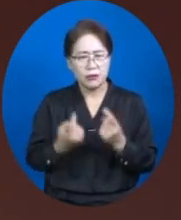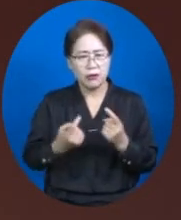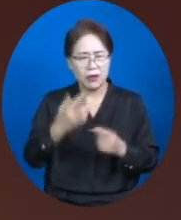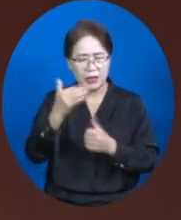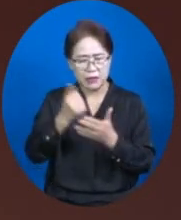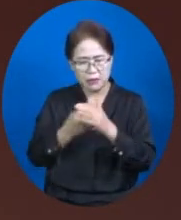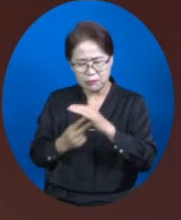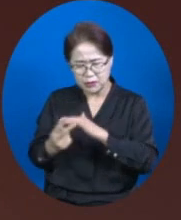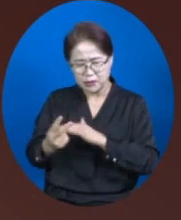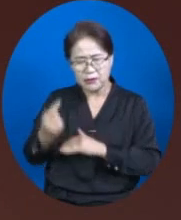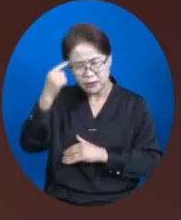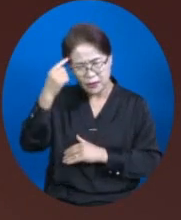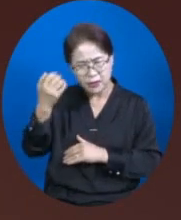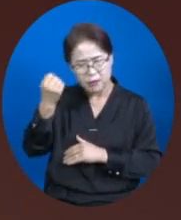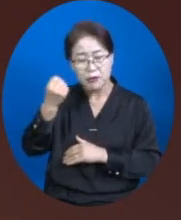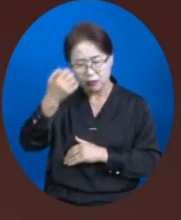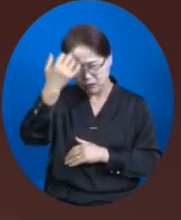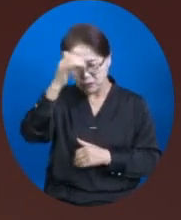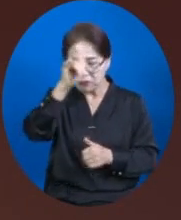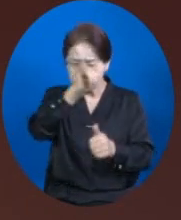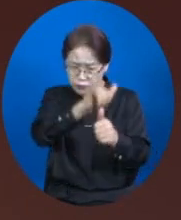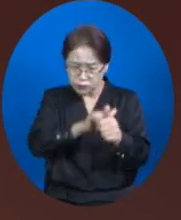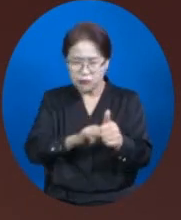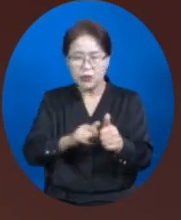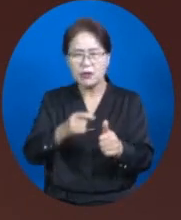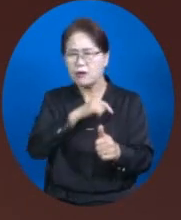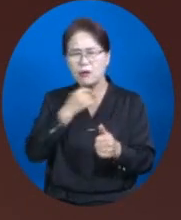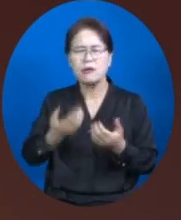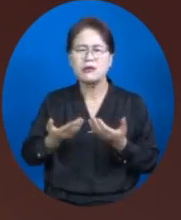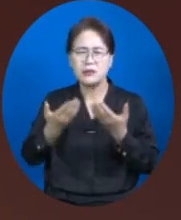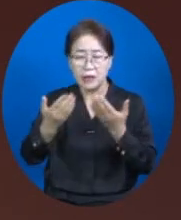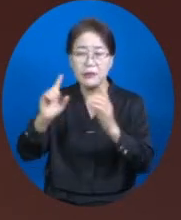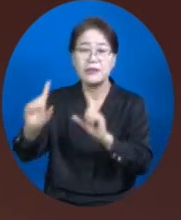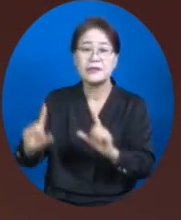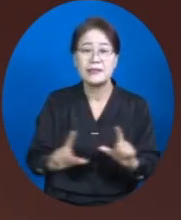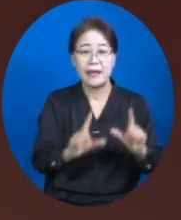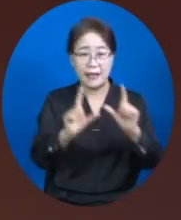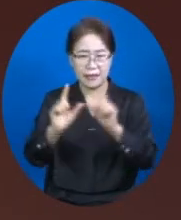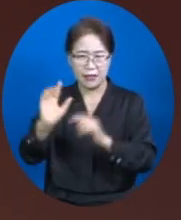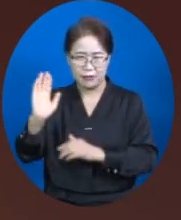비전을 향해서 충성하고 헌신을 하게 된다는 것입니다